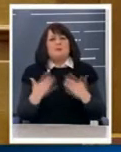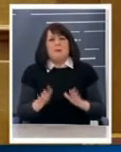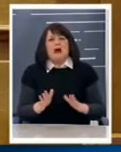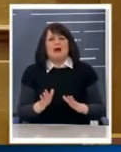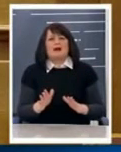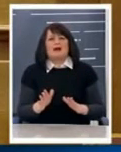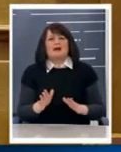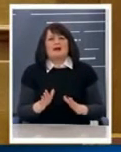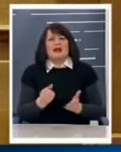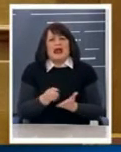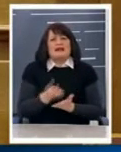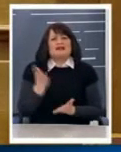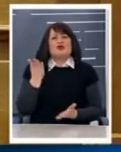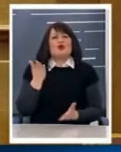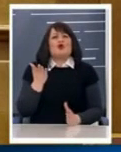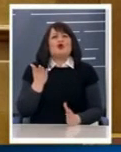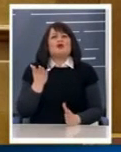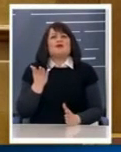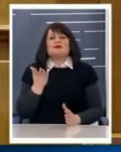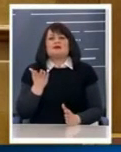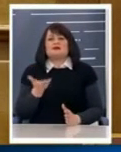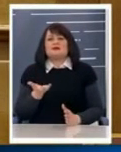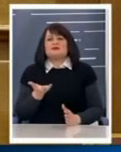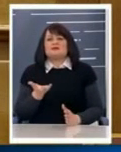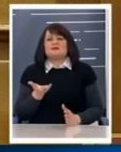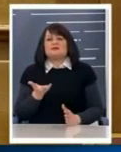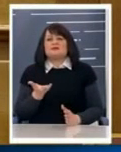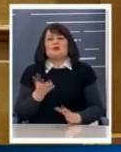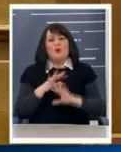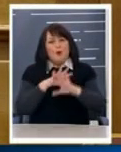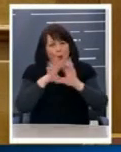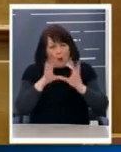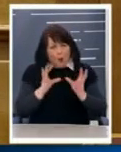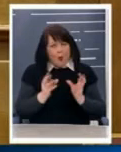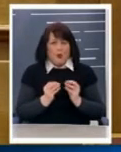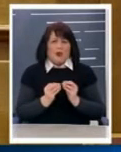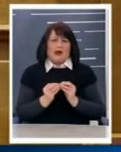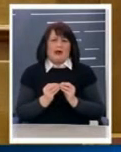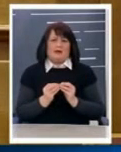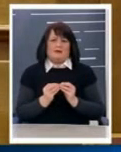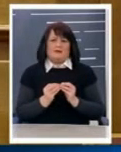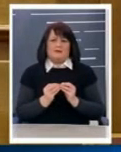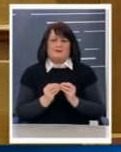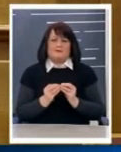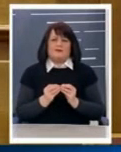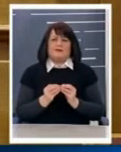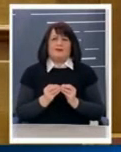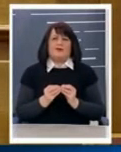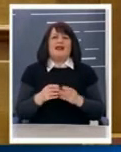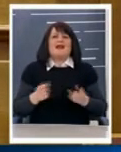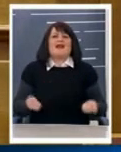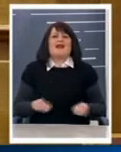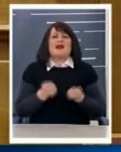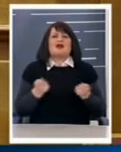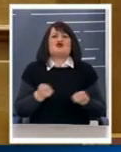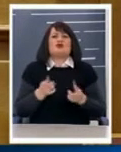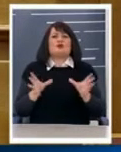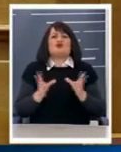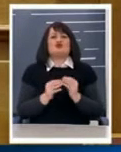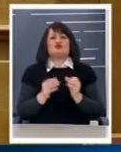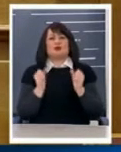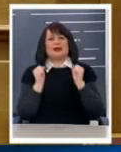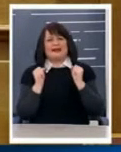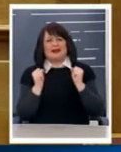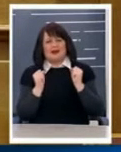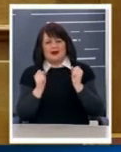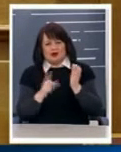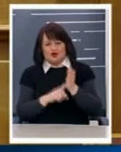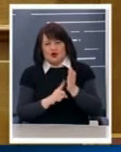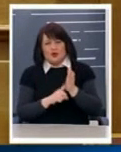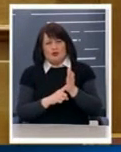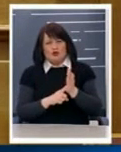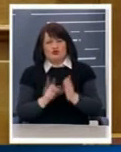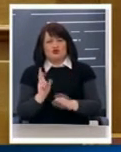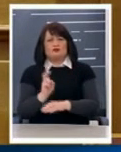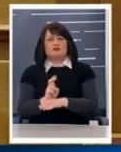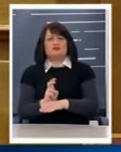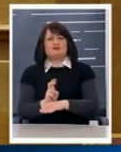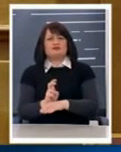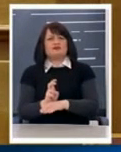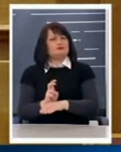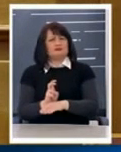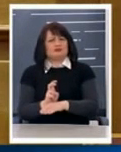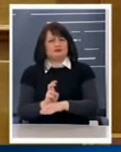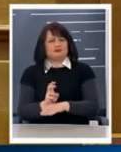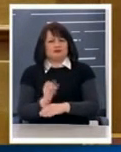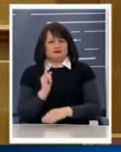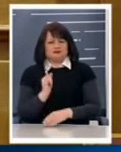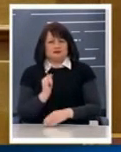για αξιολόγηση όλων των εργαζομένων στην υγεία. Γιατί ο νόμος αυτός δεν έχει